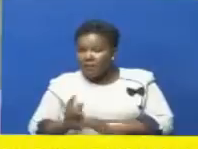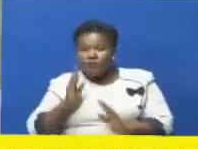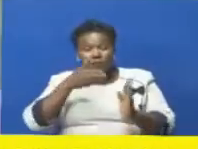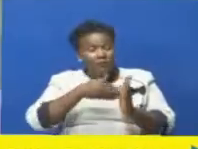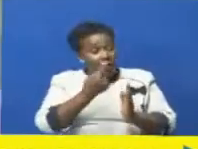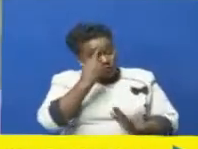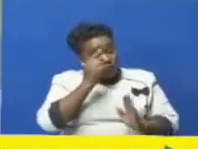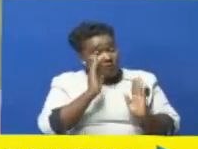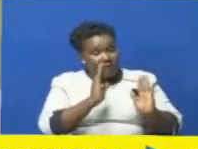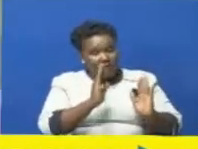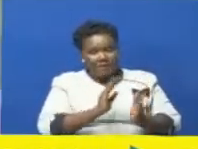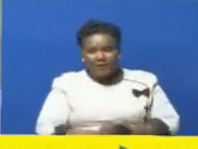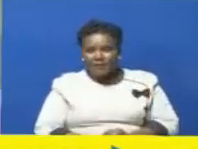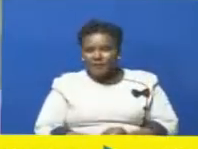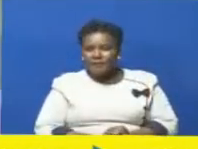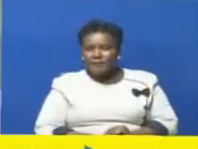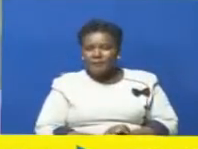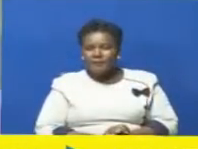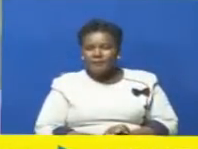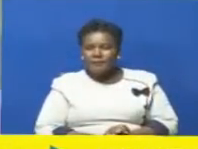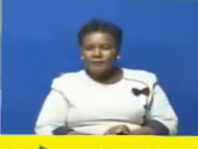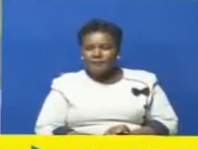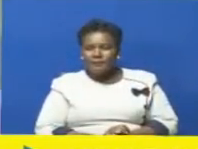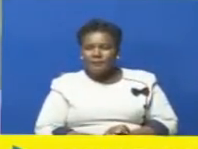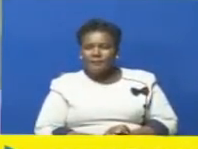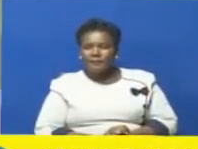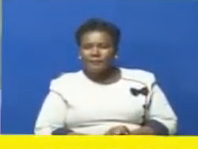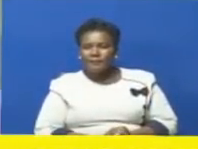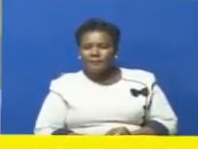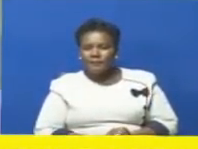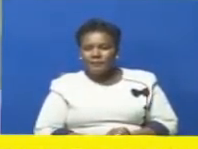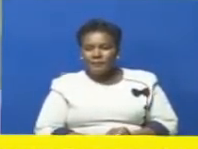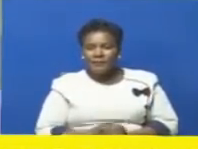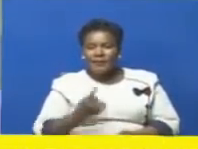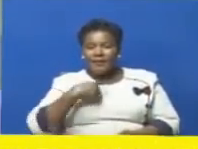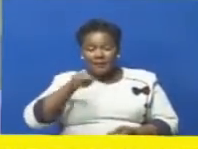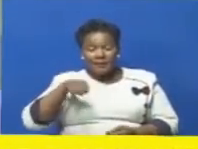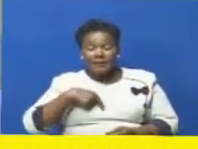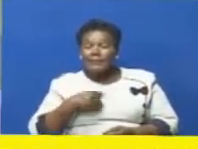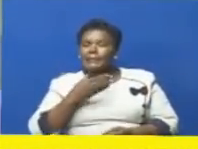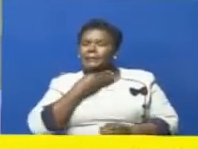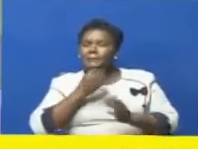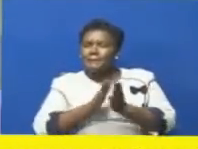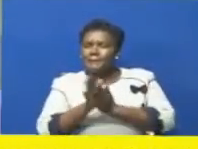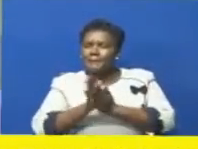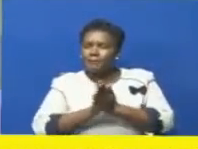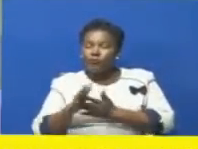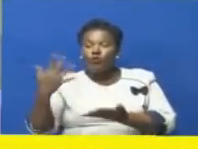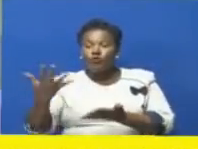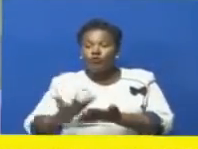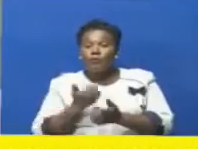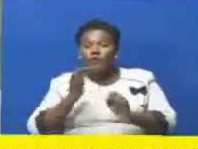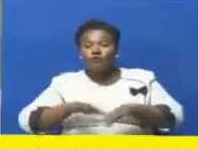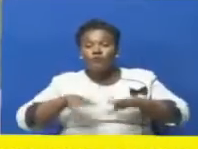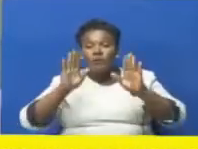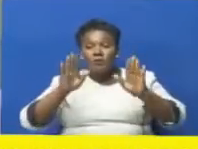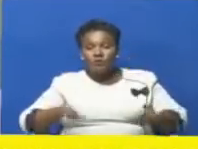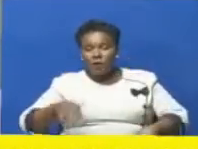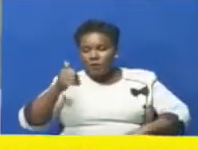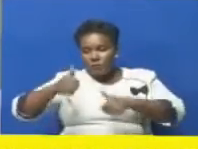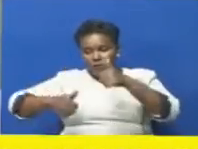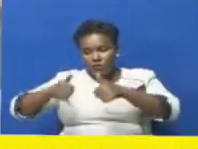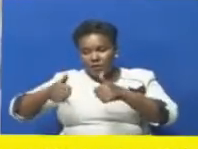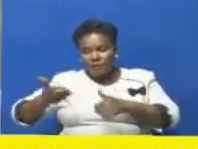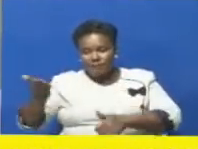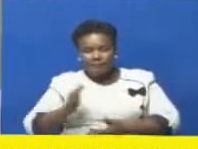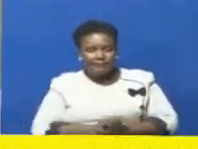hapa. Buasa tupo na tunaenda kutekeleza yale ambayo tumeadhimia kurudi na ubingwa kwa upande wa mashindano hayo. Sababu ya